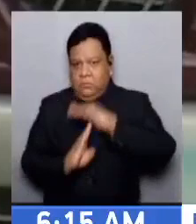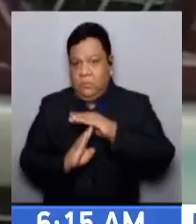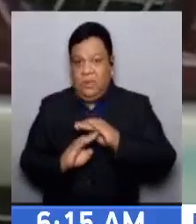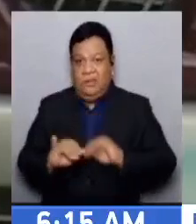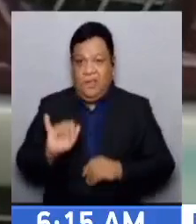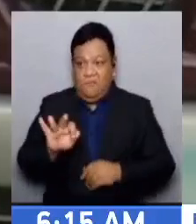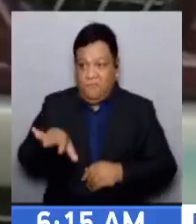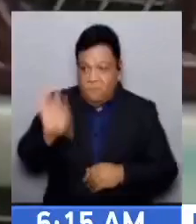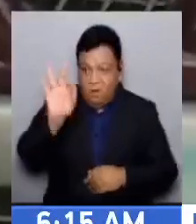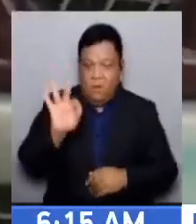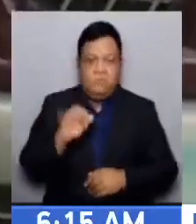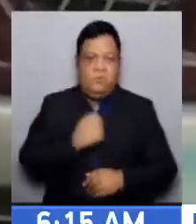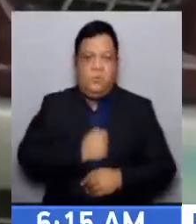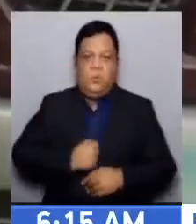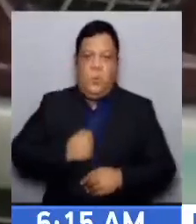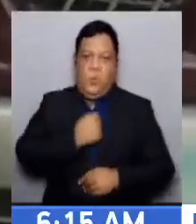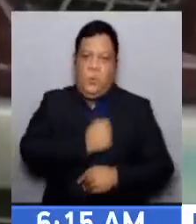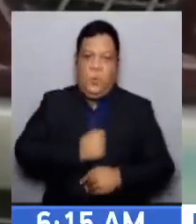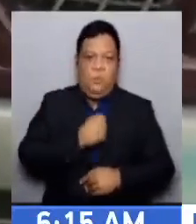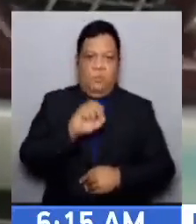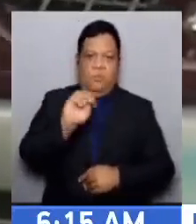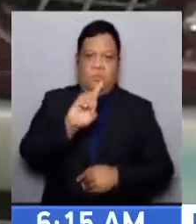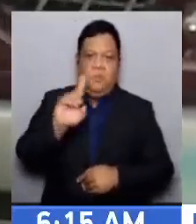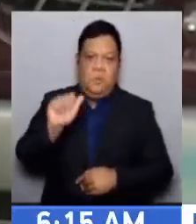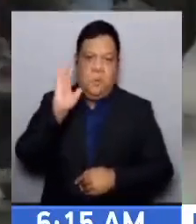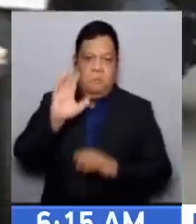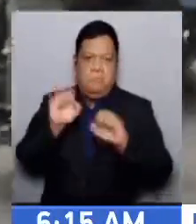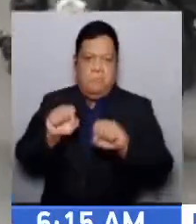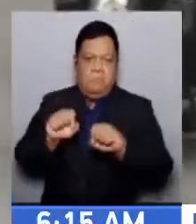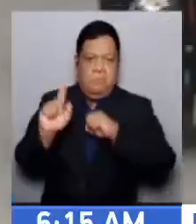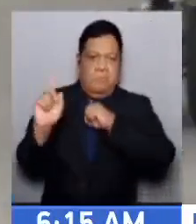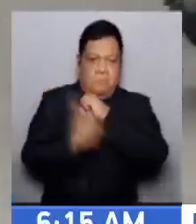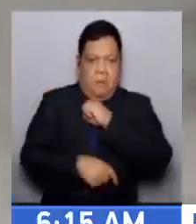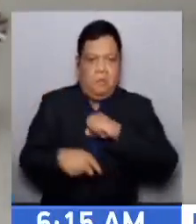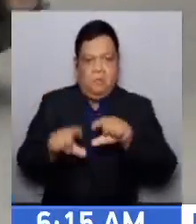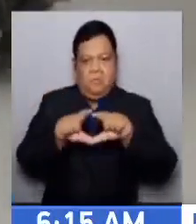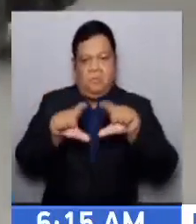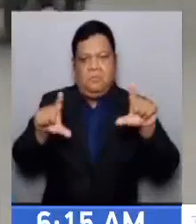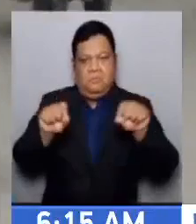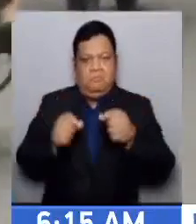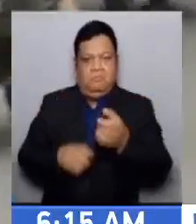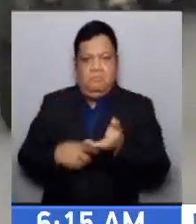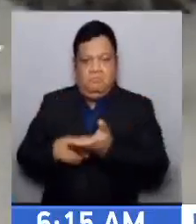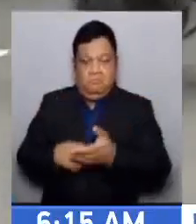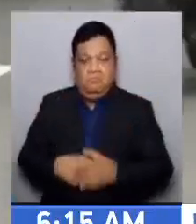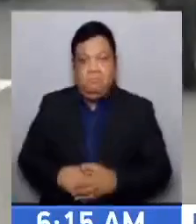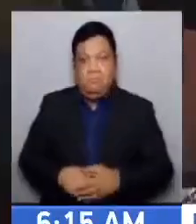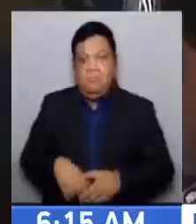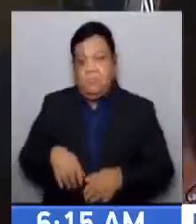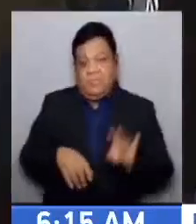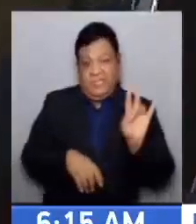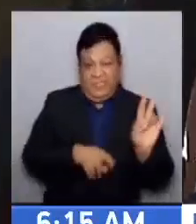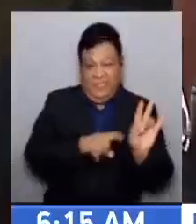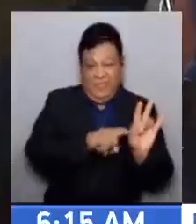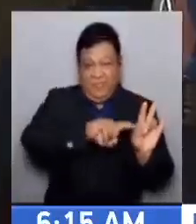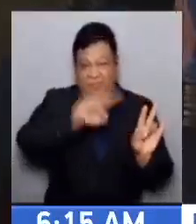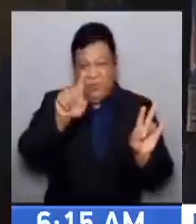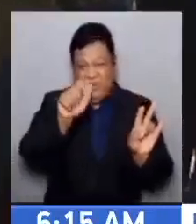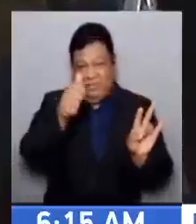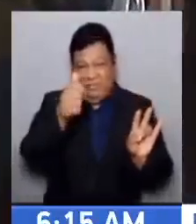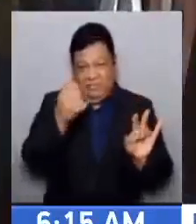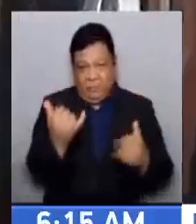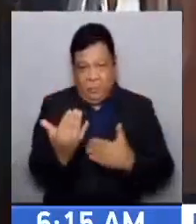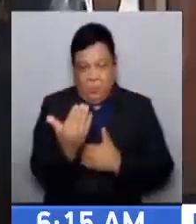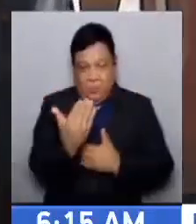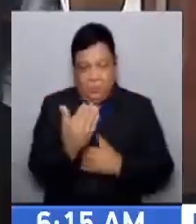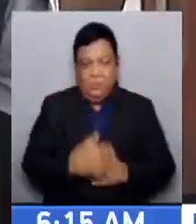po ay may plaka at lumabas kayo ng 7 a.m. hanggang 10 a.m. ngayon pong araw na ito ng